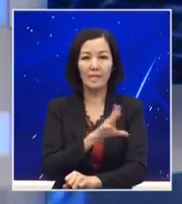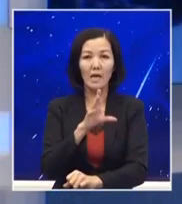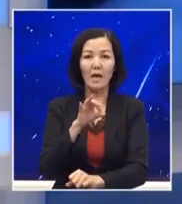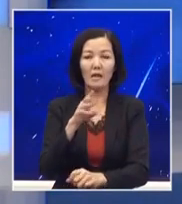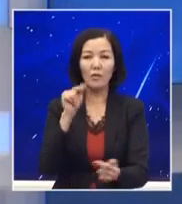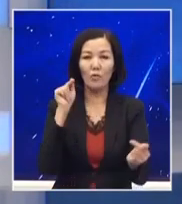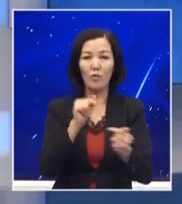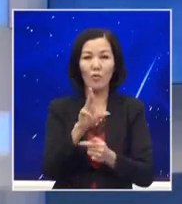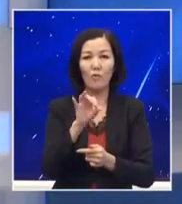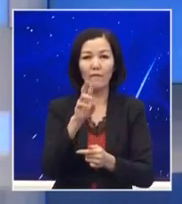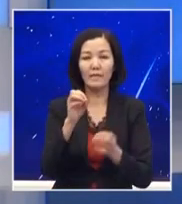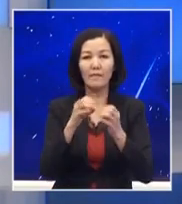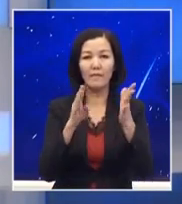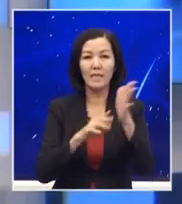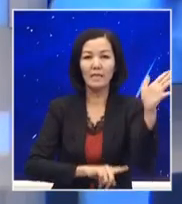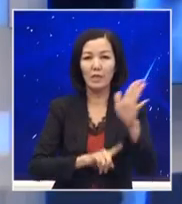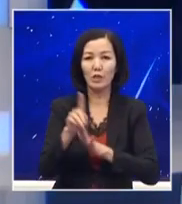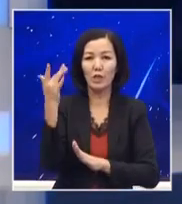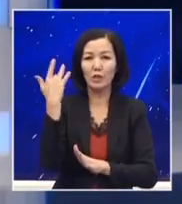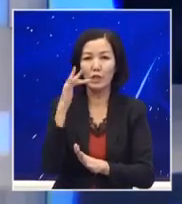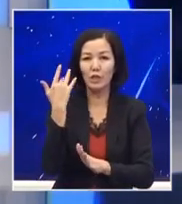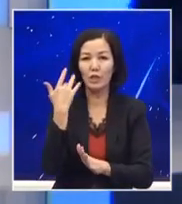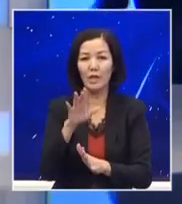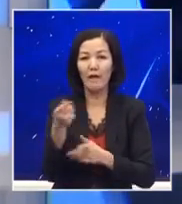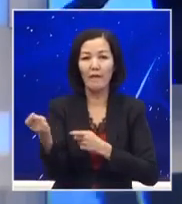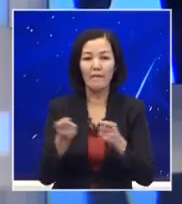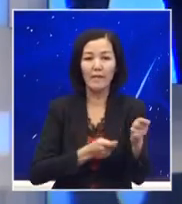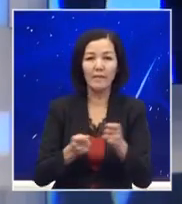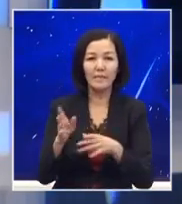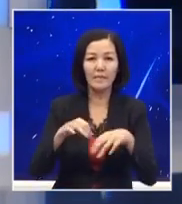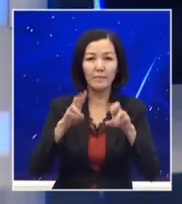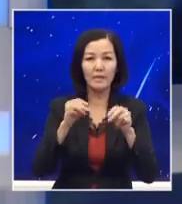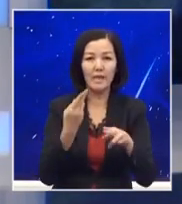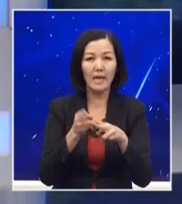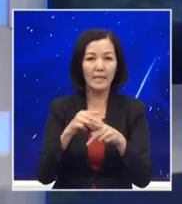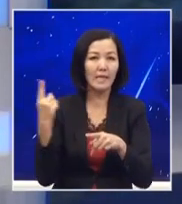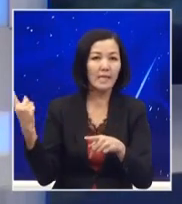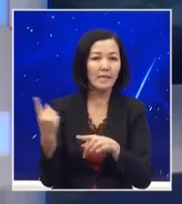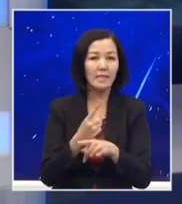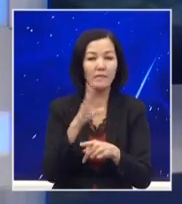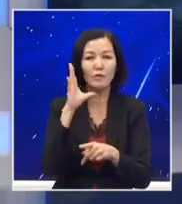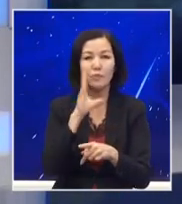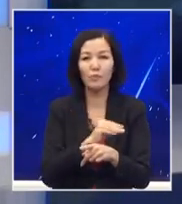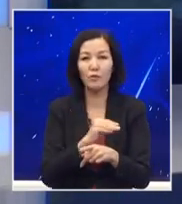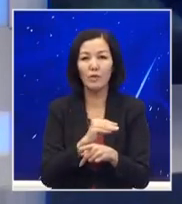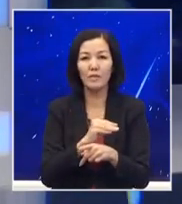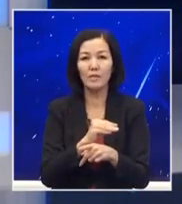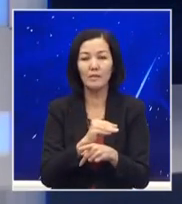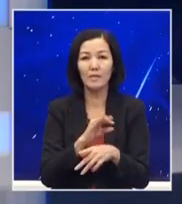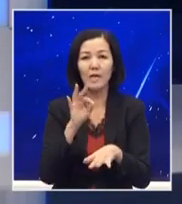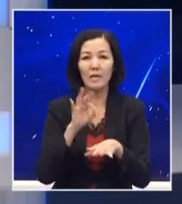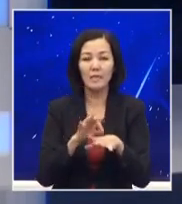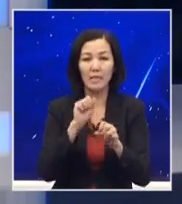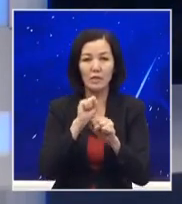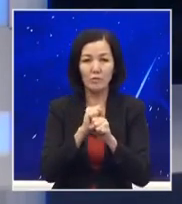Вакцинация от COVID-19 началась в США. По мнению властей и специалистов, это единственный способ обуздать цунами